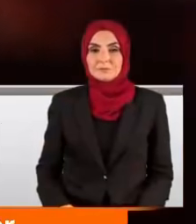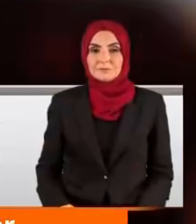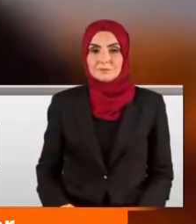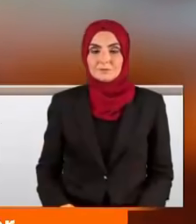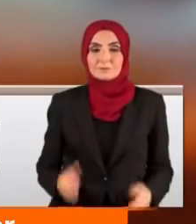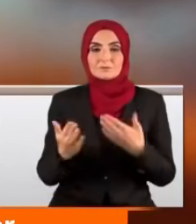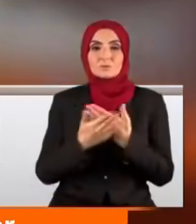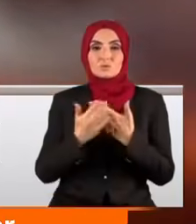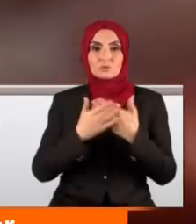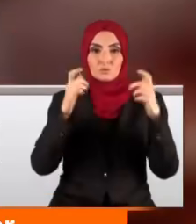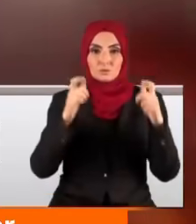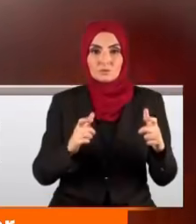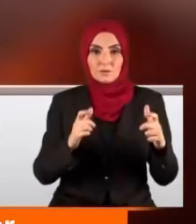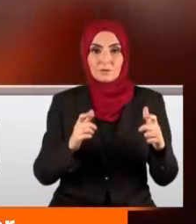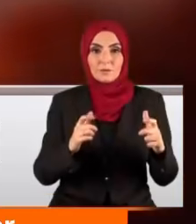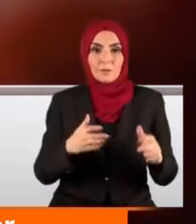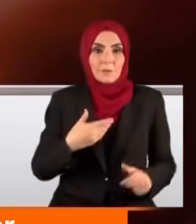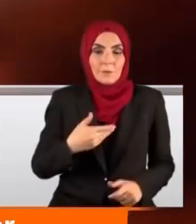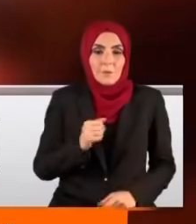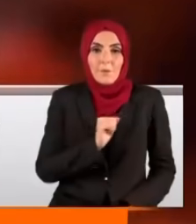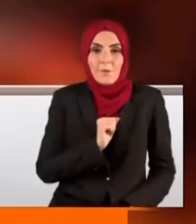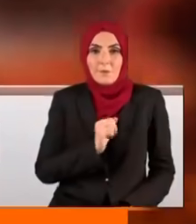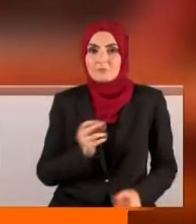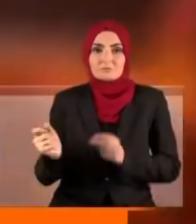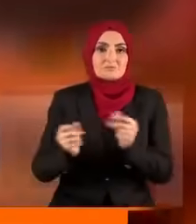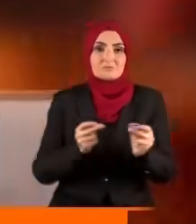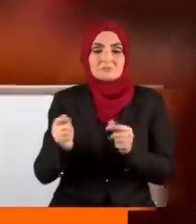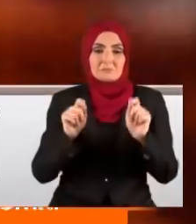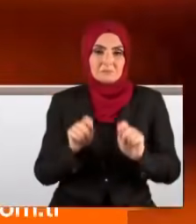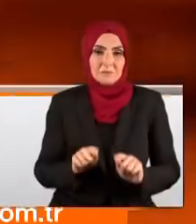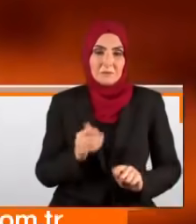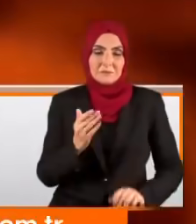Düğün salonunda panikle koşturmaya başladı davetliler.